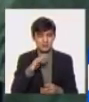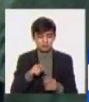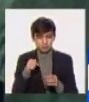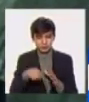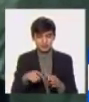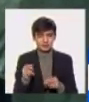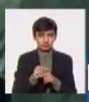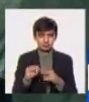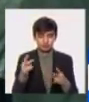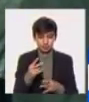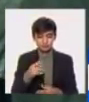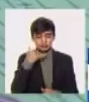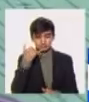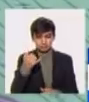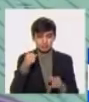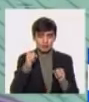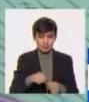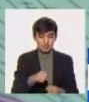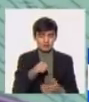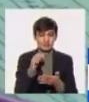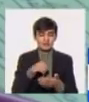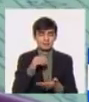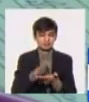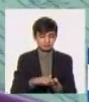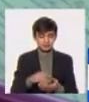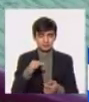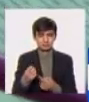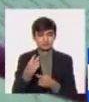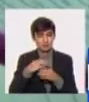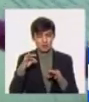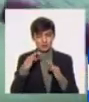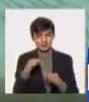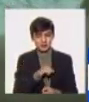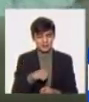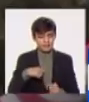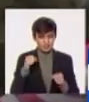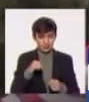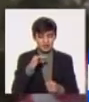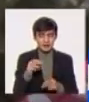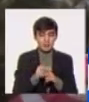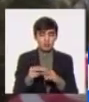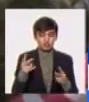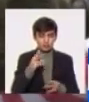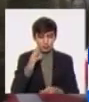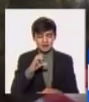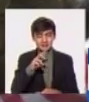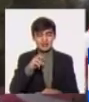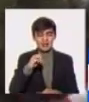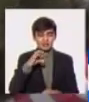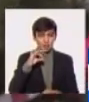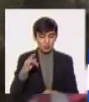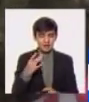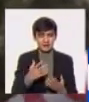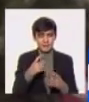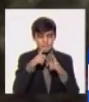будет оставить заявку по телефону, и тогда штрафных санкций не будет, пояснили в компании. Если все же необходим ремонт, то на слесаре или монтере должны